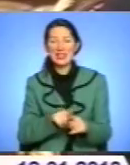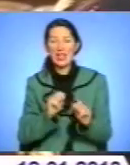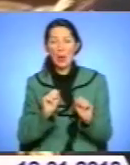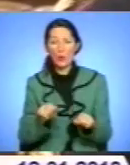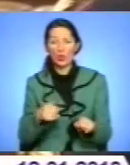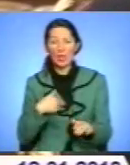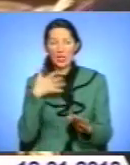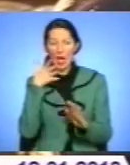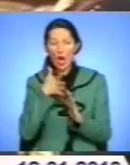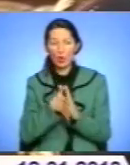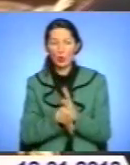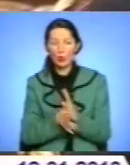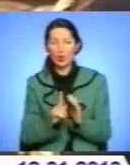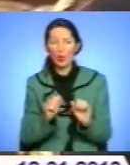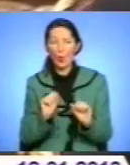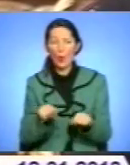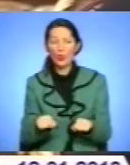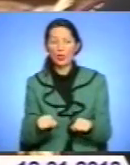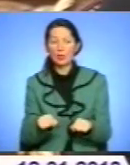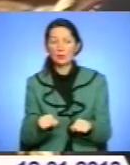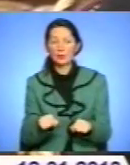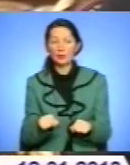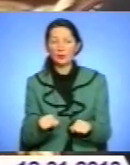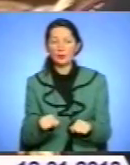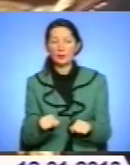Я розумію, що можна там